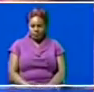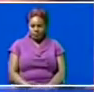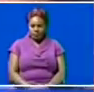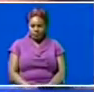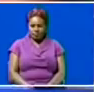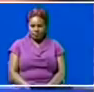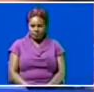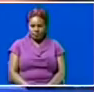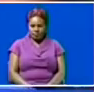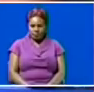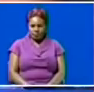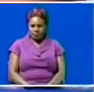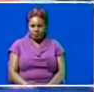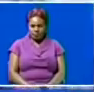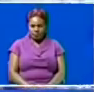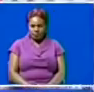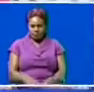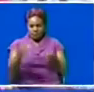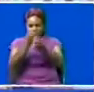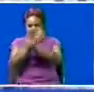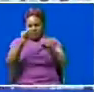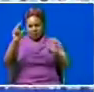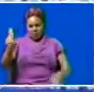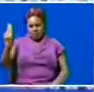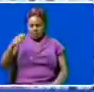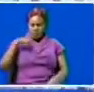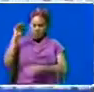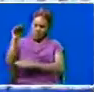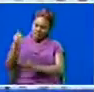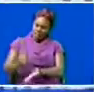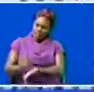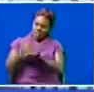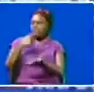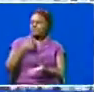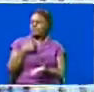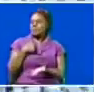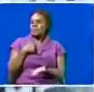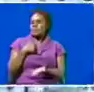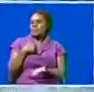Ndio tu wanafaa kusikia. President Uhuru, nakuomba unisaidie.